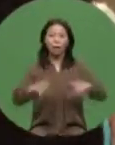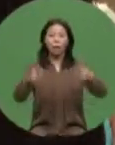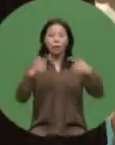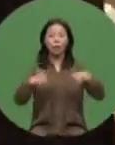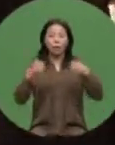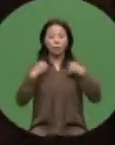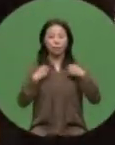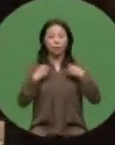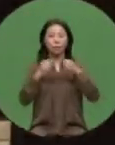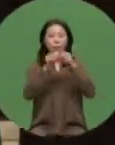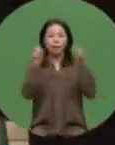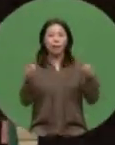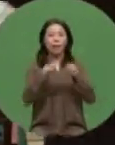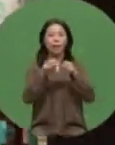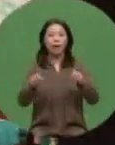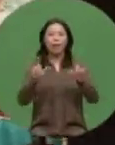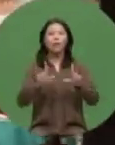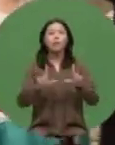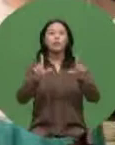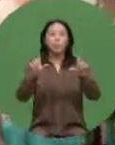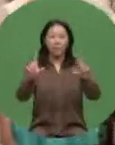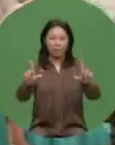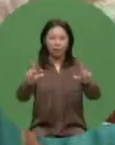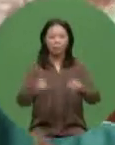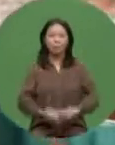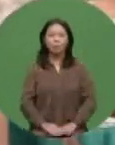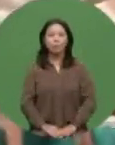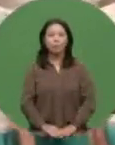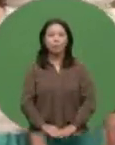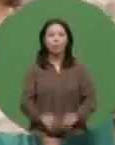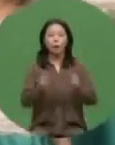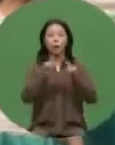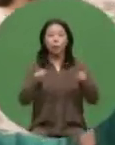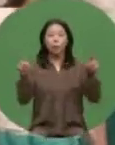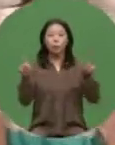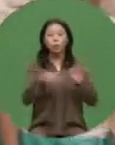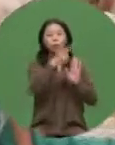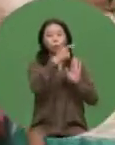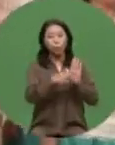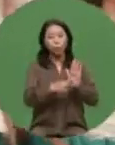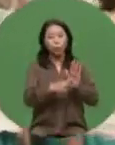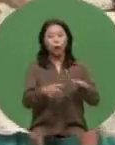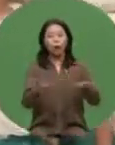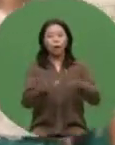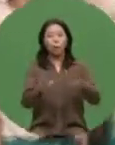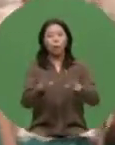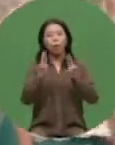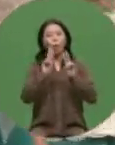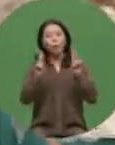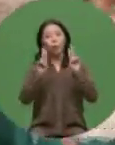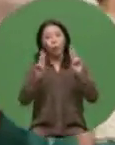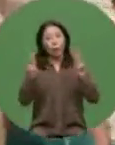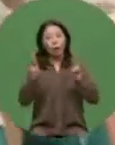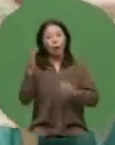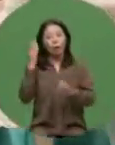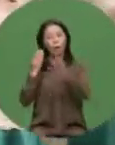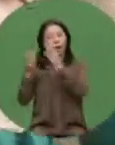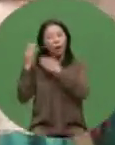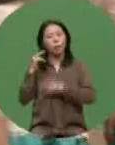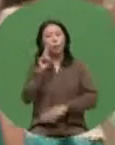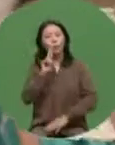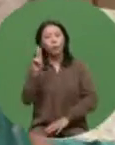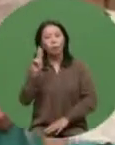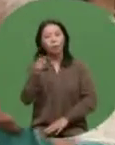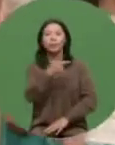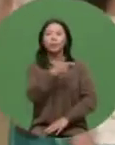果を披露しました。歌われる曲は童謡や唱歌、往年のヒット曲ま